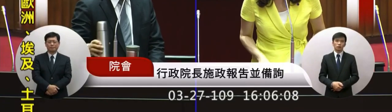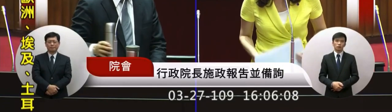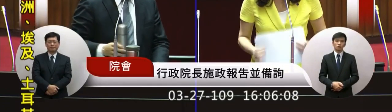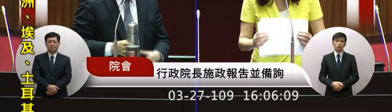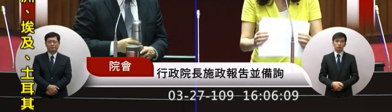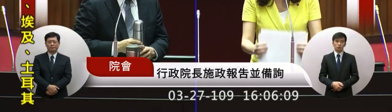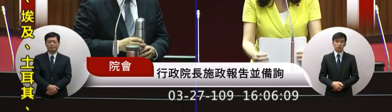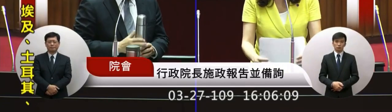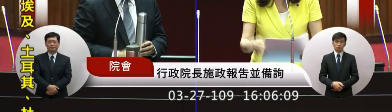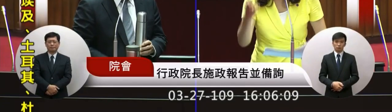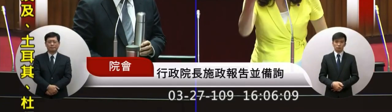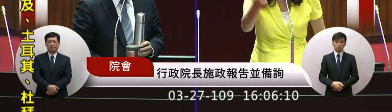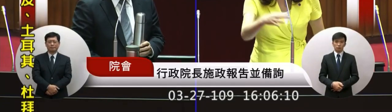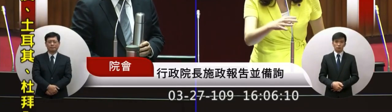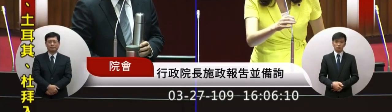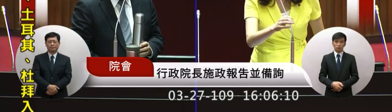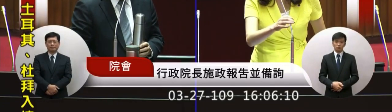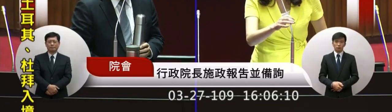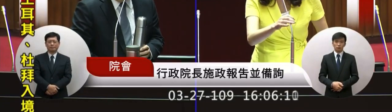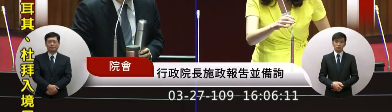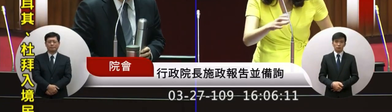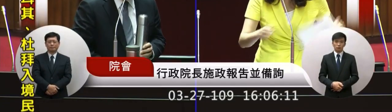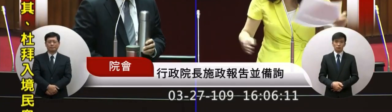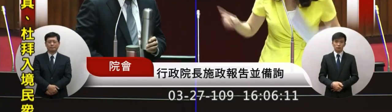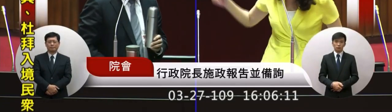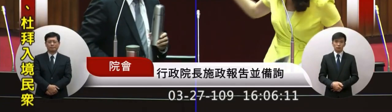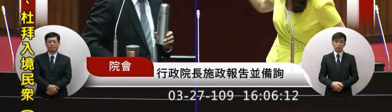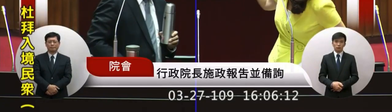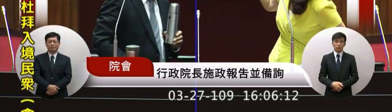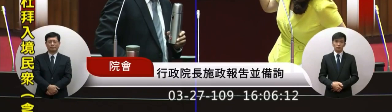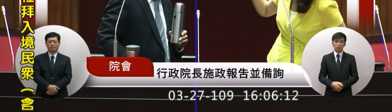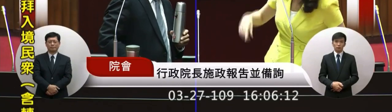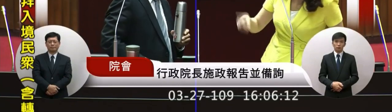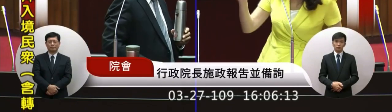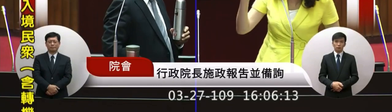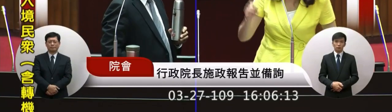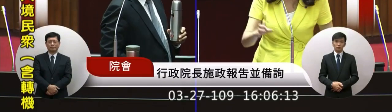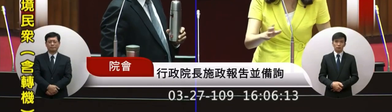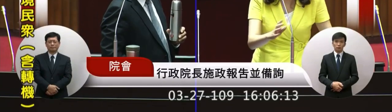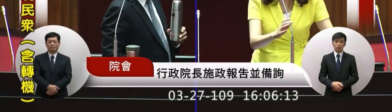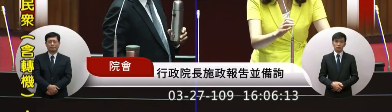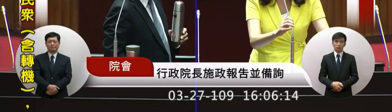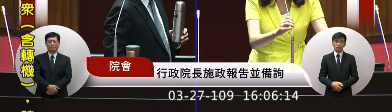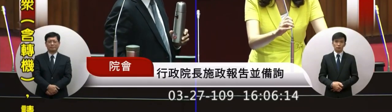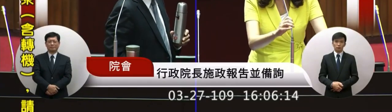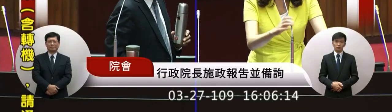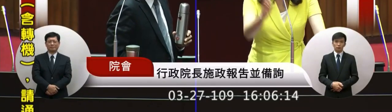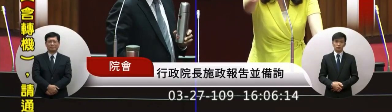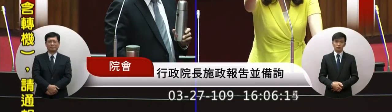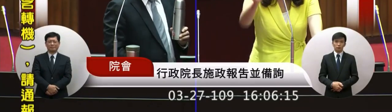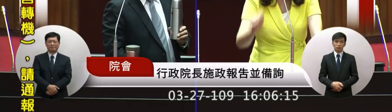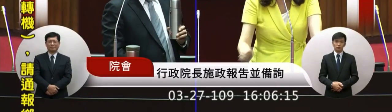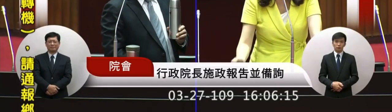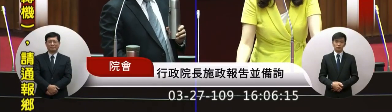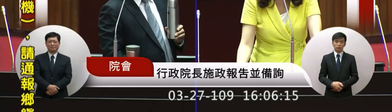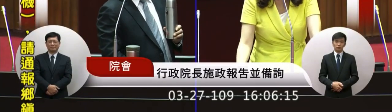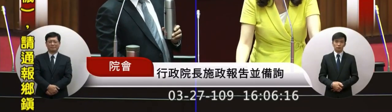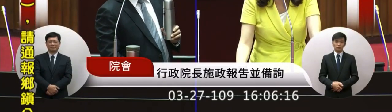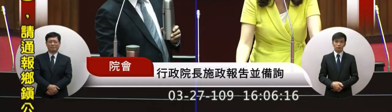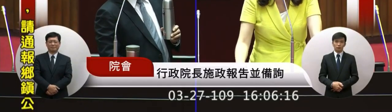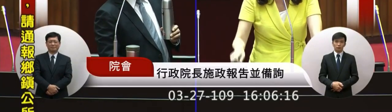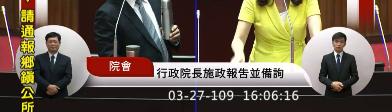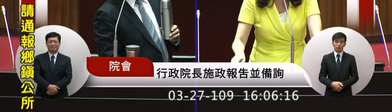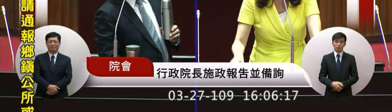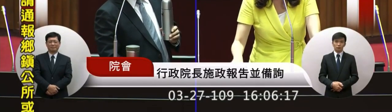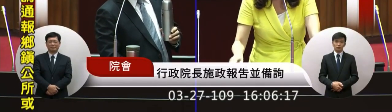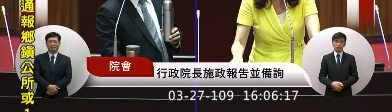最重要的还是要请教你，最后一张，我还是要请教你，就是说我刚刚开始问的问